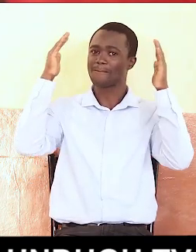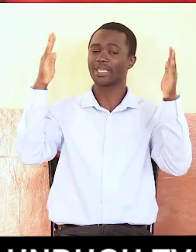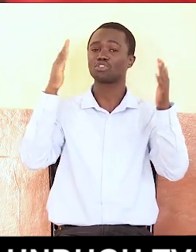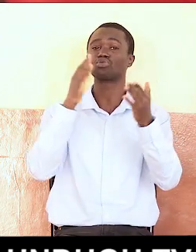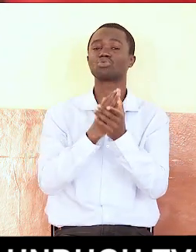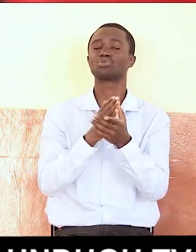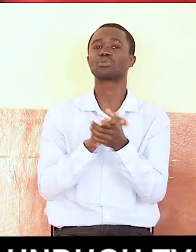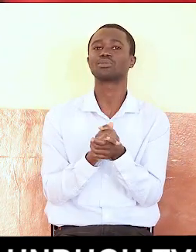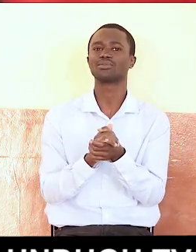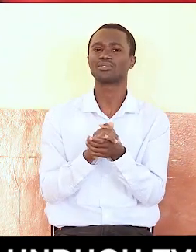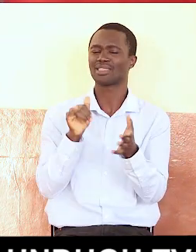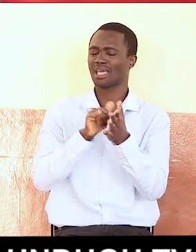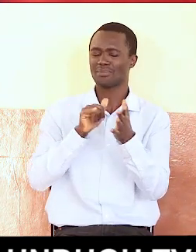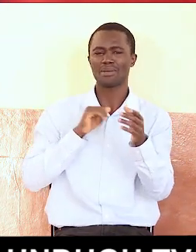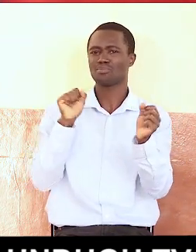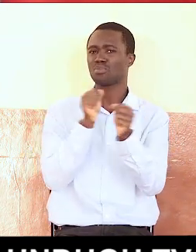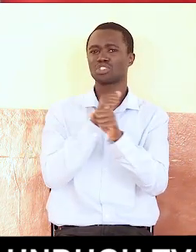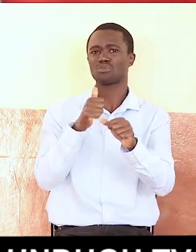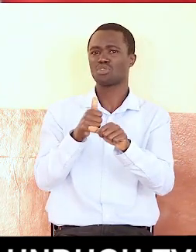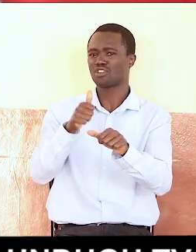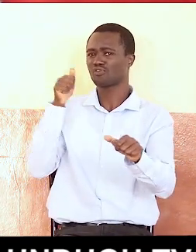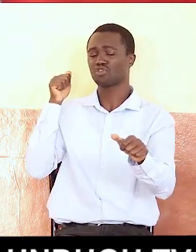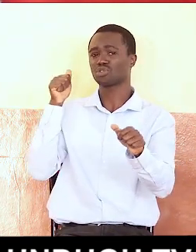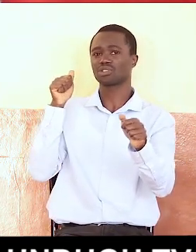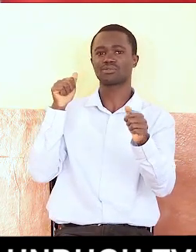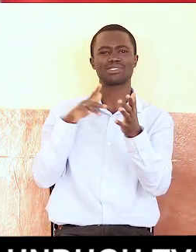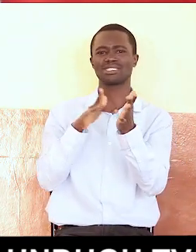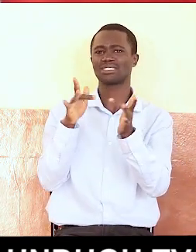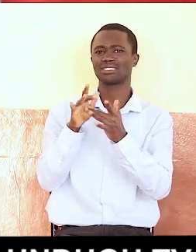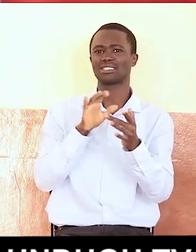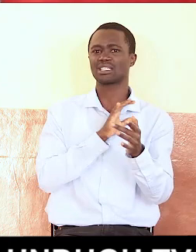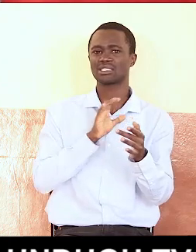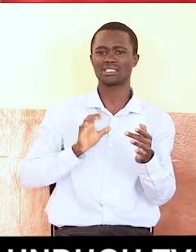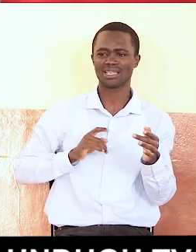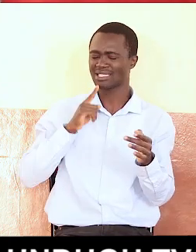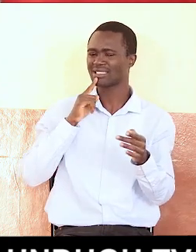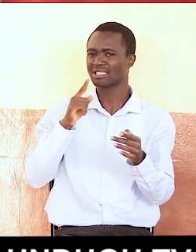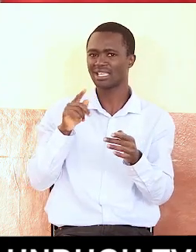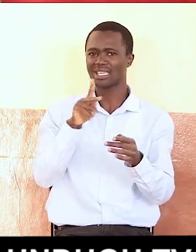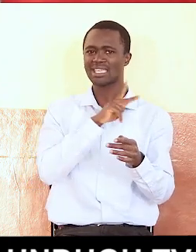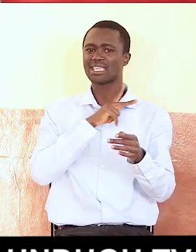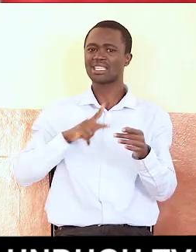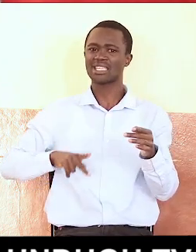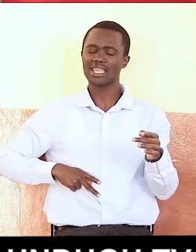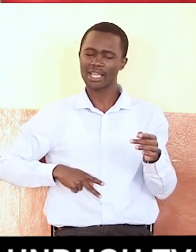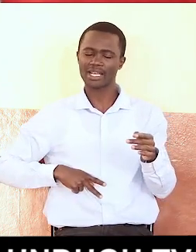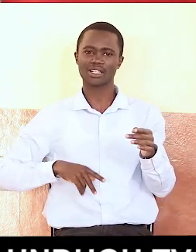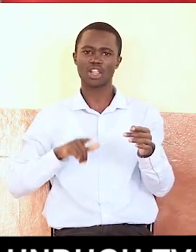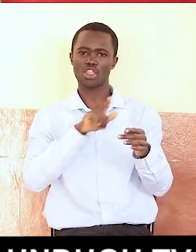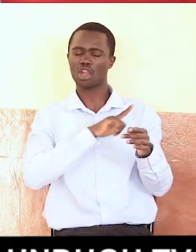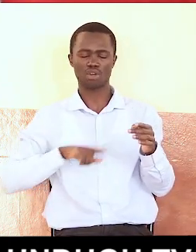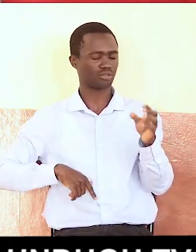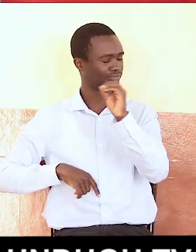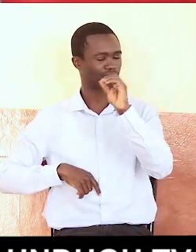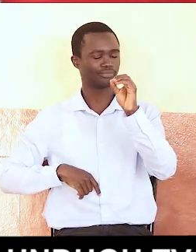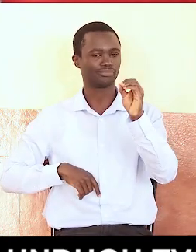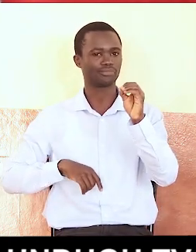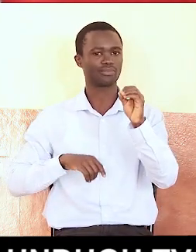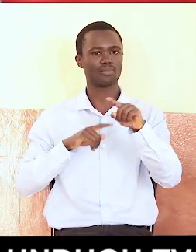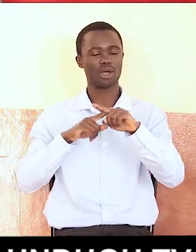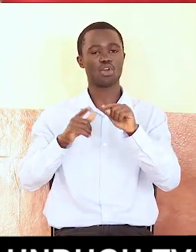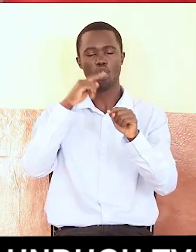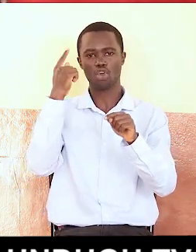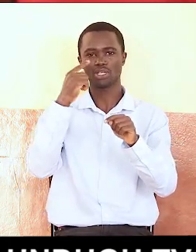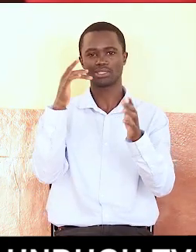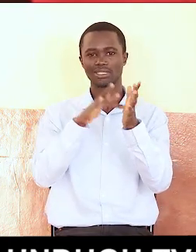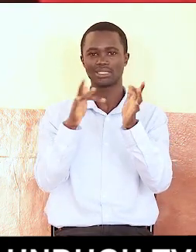hivyo basi siwezi kumkana Yesu na kusema embara ndiye Bwana, lakini Yesu ndiye Bwana. Paulo